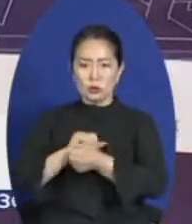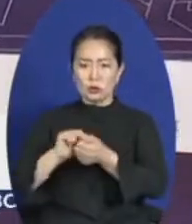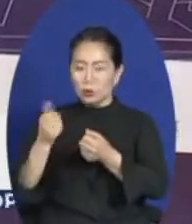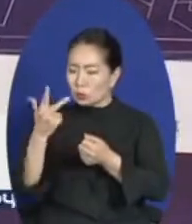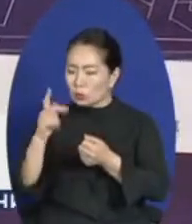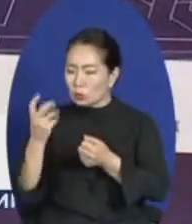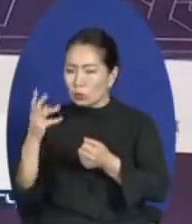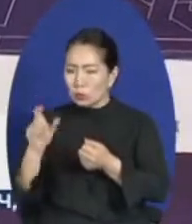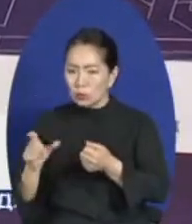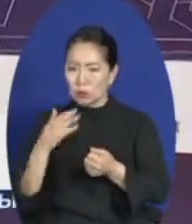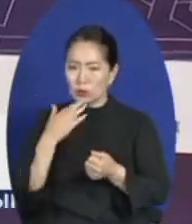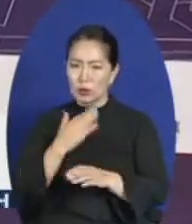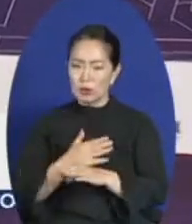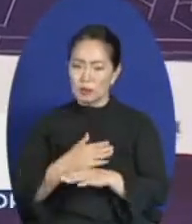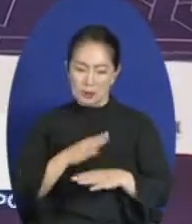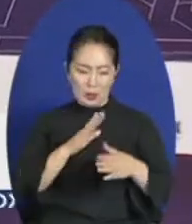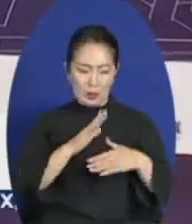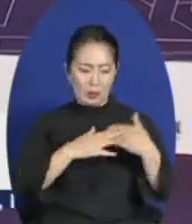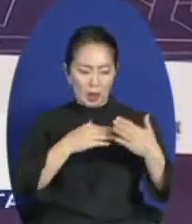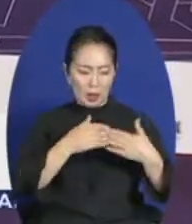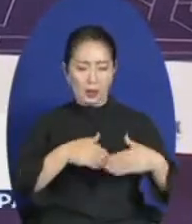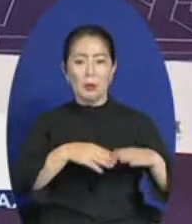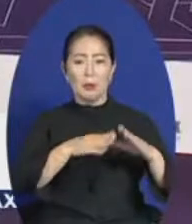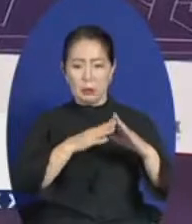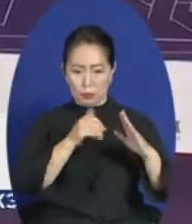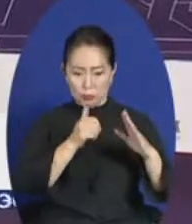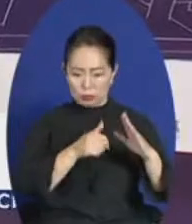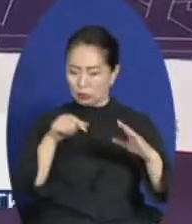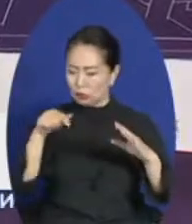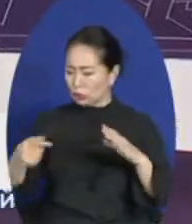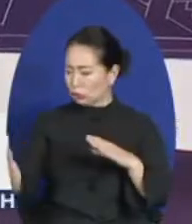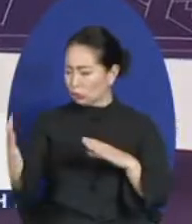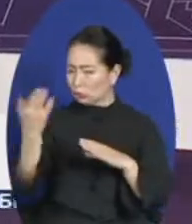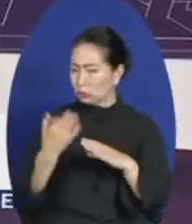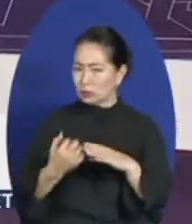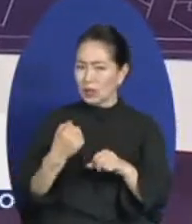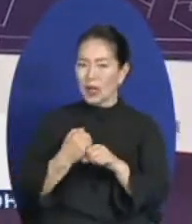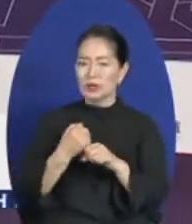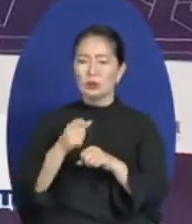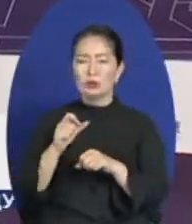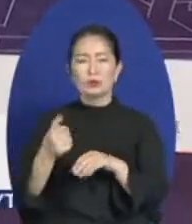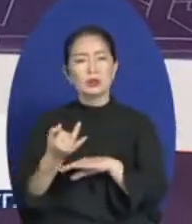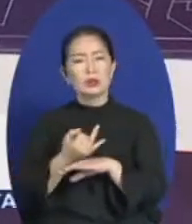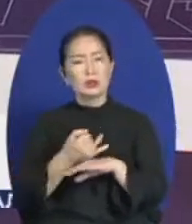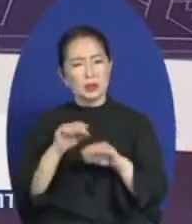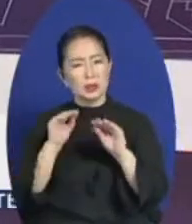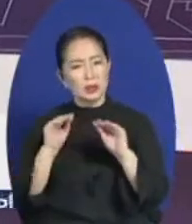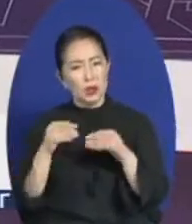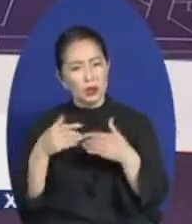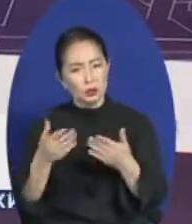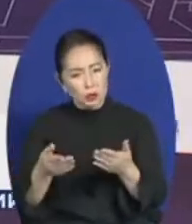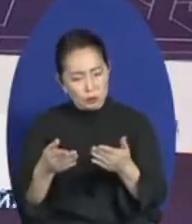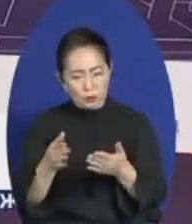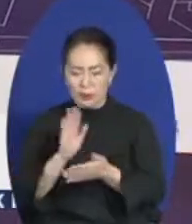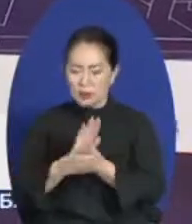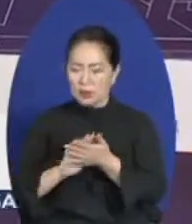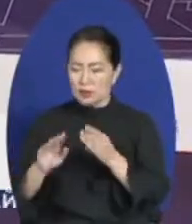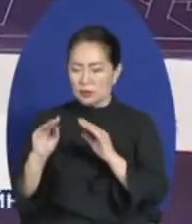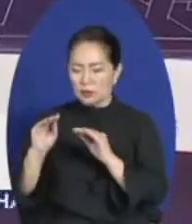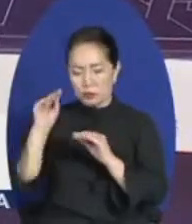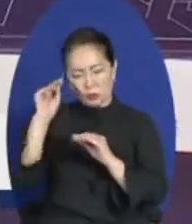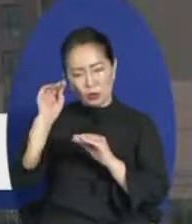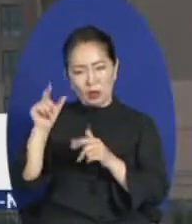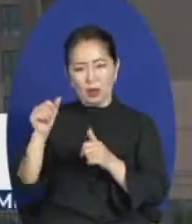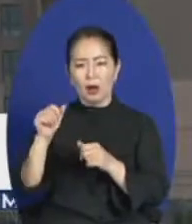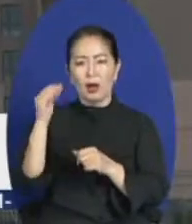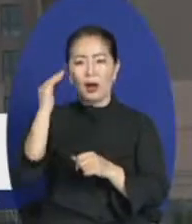энэ байшингаа барьж түүнийг ажилуулах инженерийн дэгний ажлуудаа давтан сургах тийм ээ. Одоо шинээр сургах асуудлууд бол бас